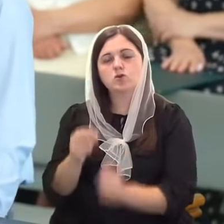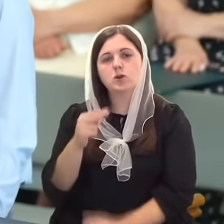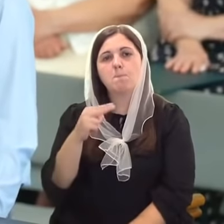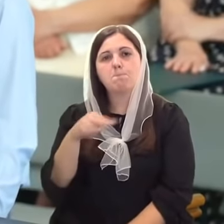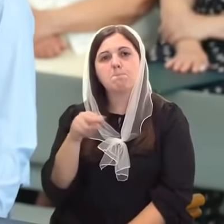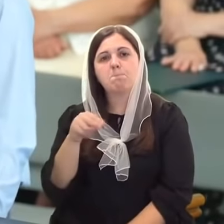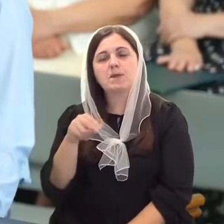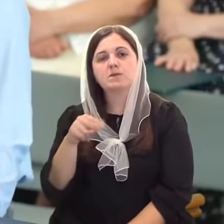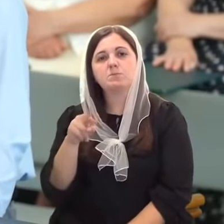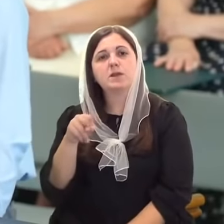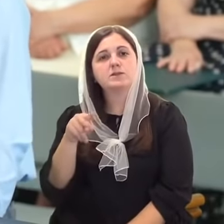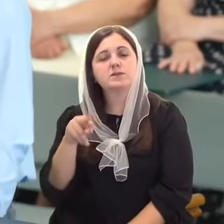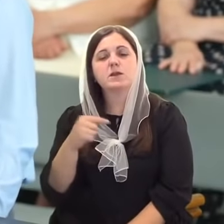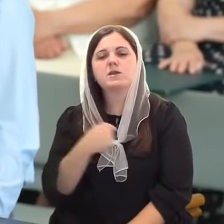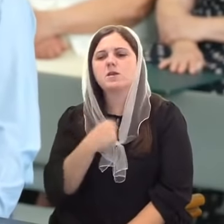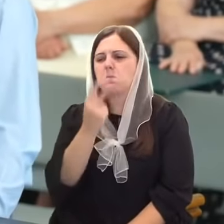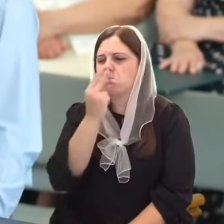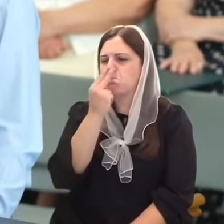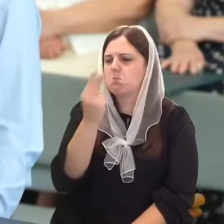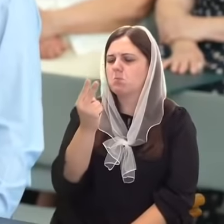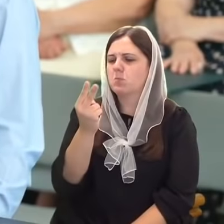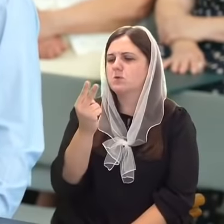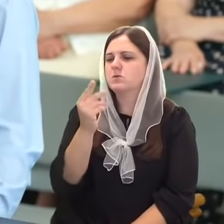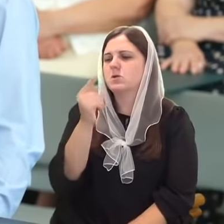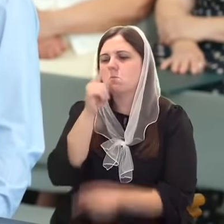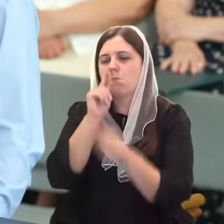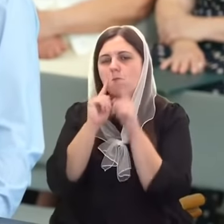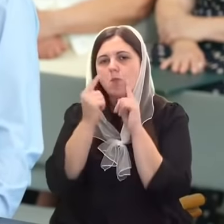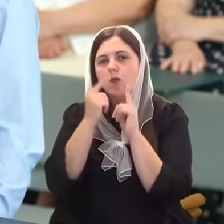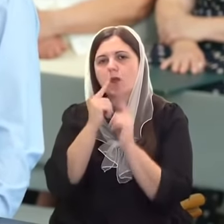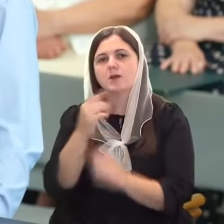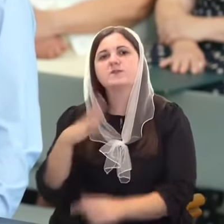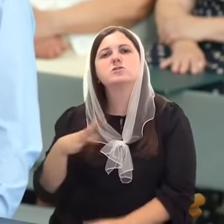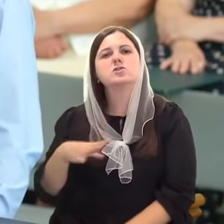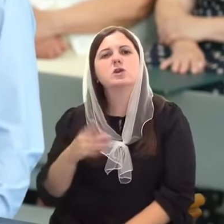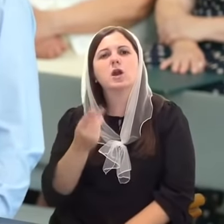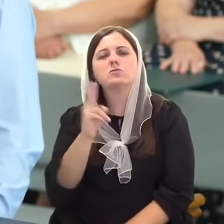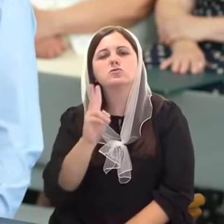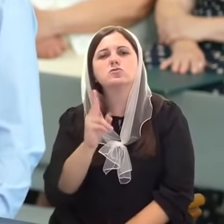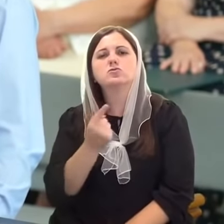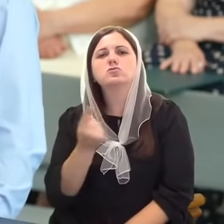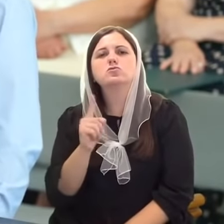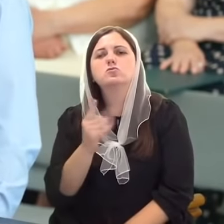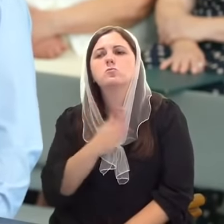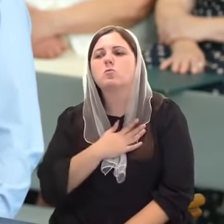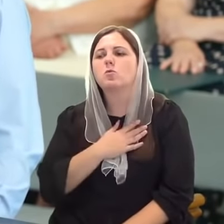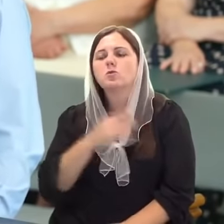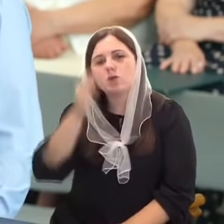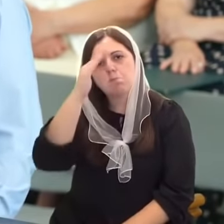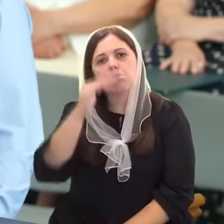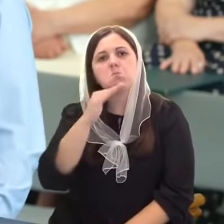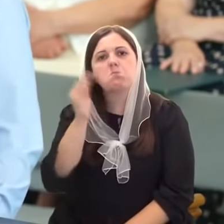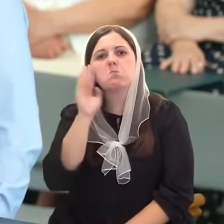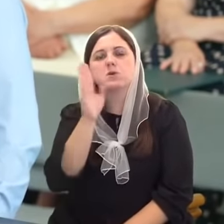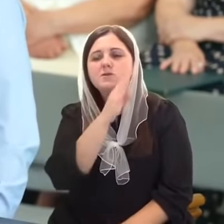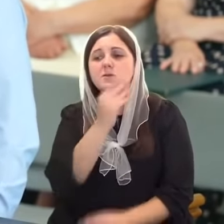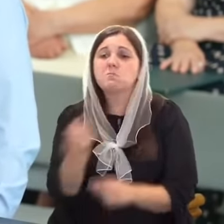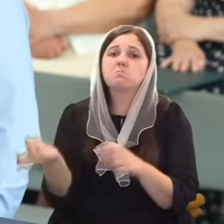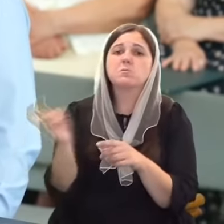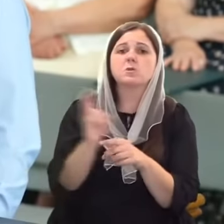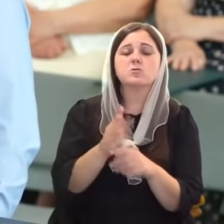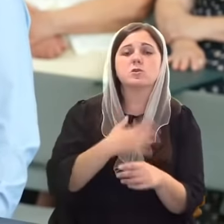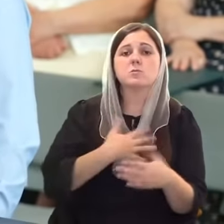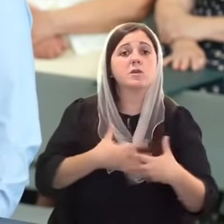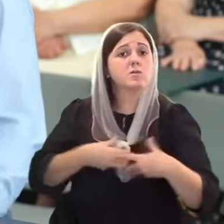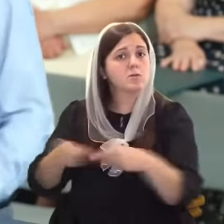я плакал и смотрел в окно, ожидая, что мои родители когда-то придут и меня